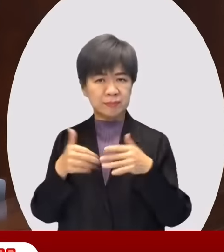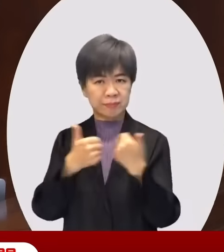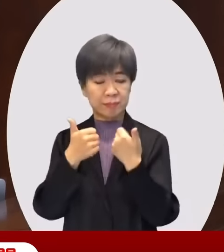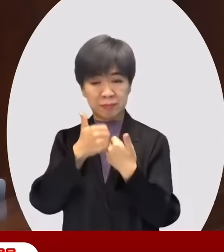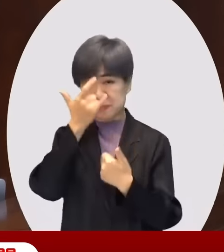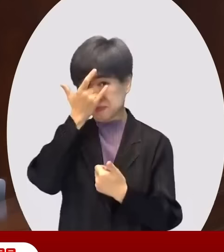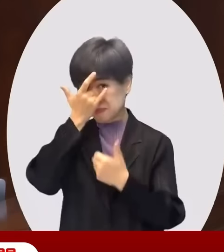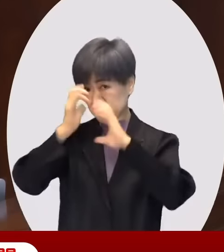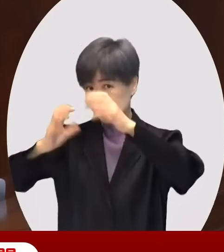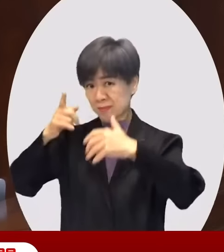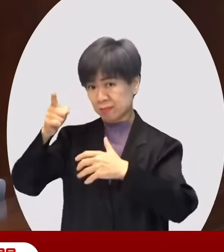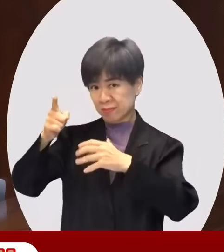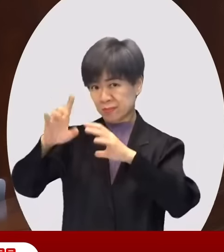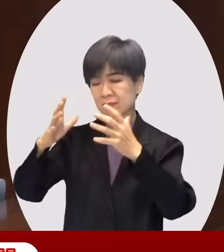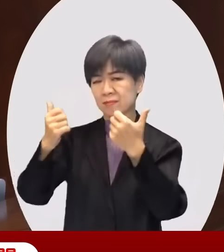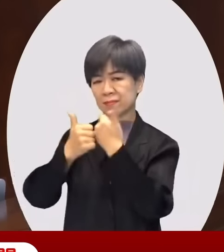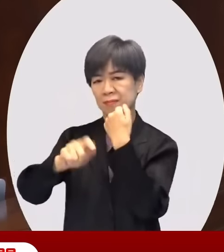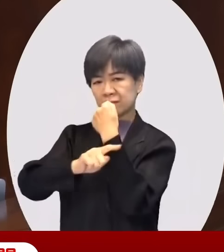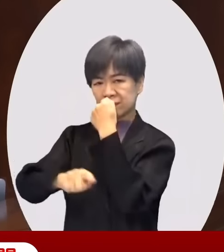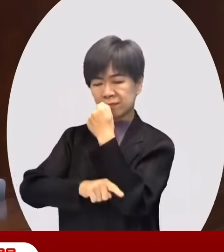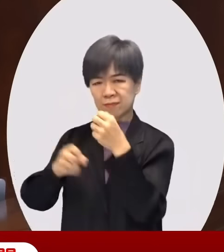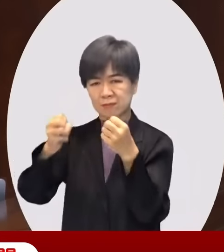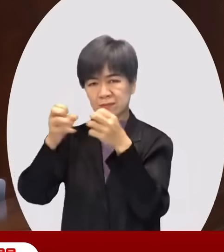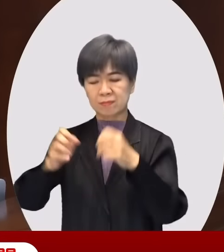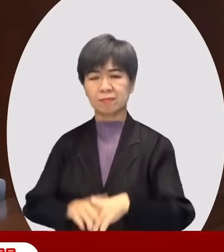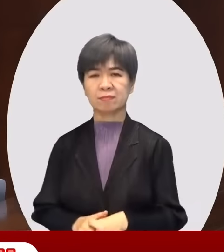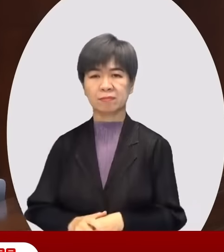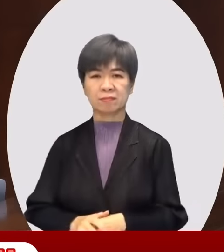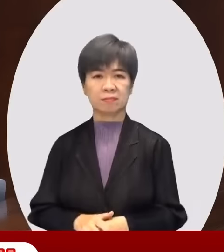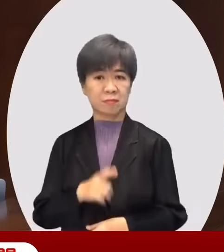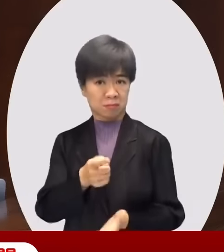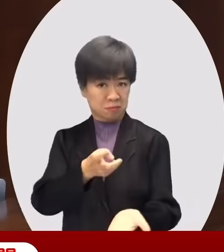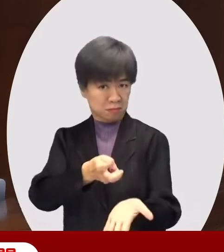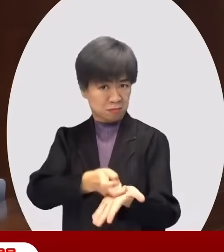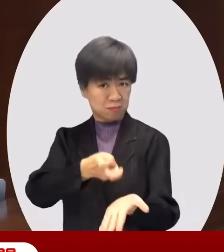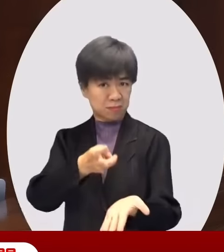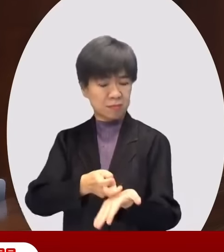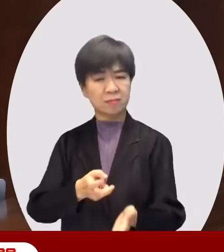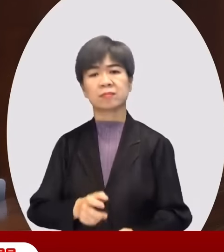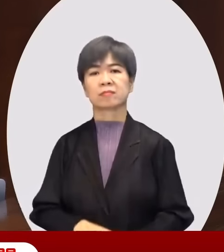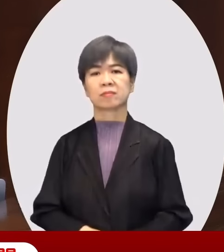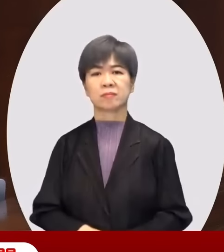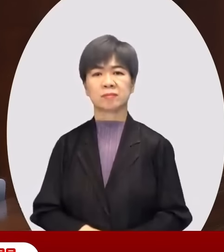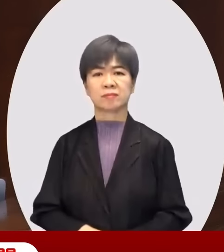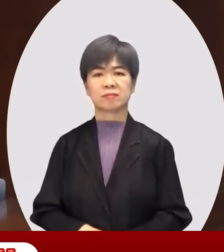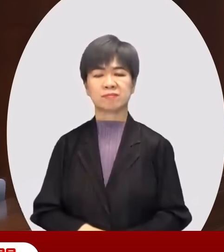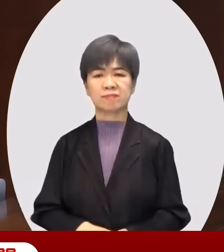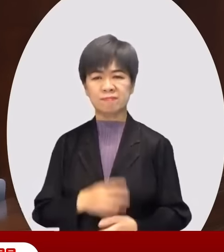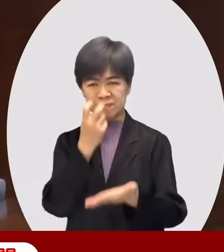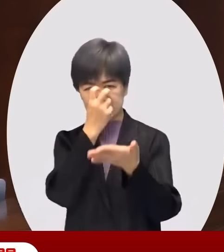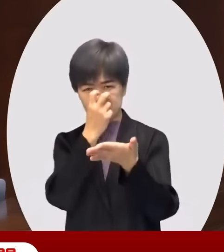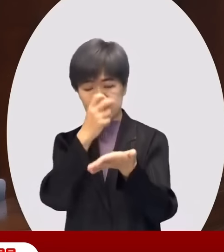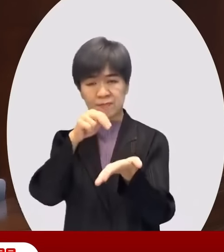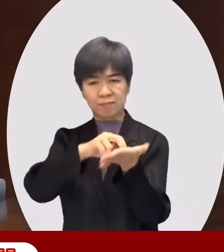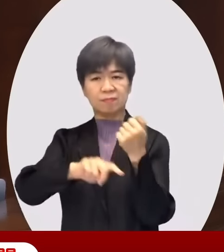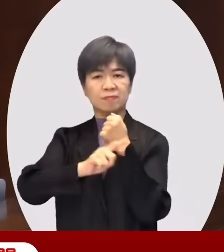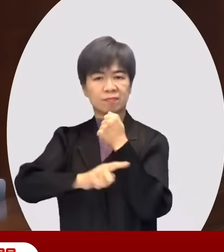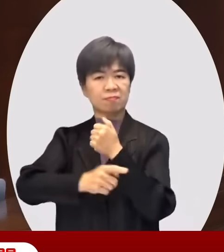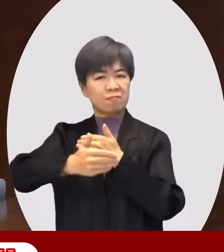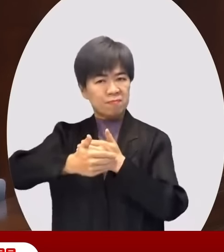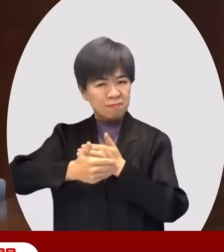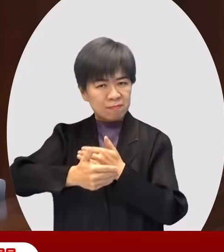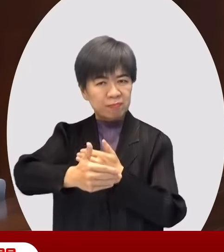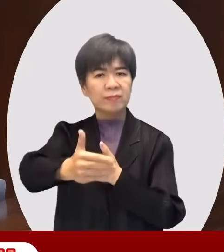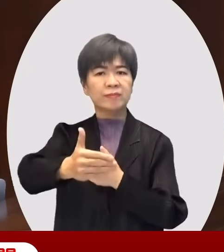会，那么在德国国会法有一个非常重要的讨论，就是这么严格的严格审查的立法程